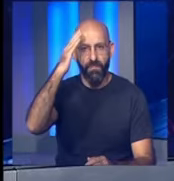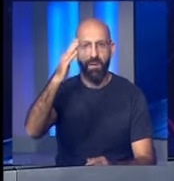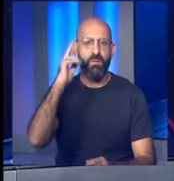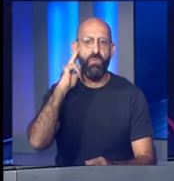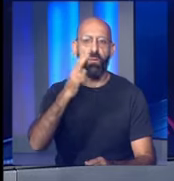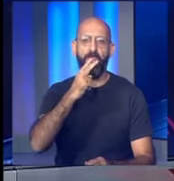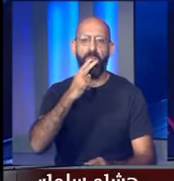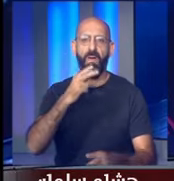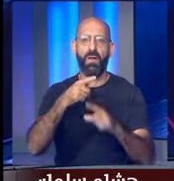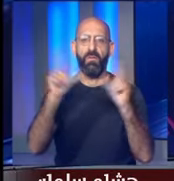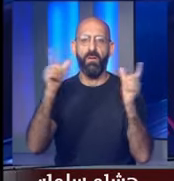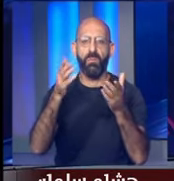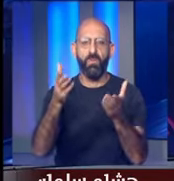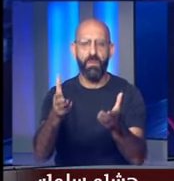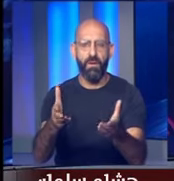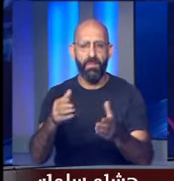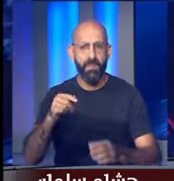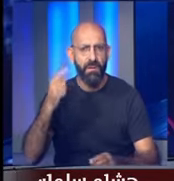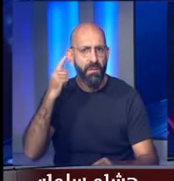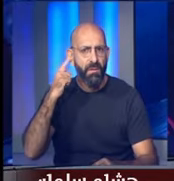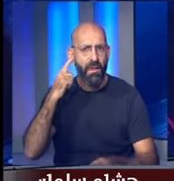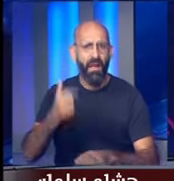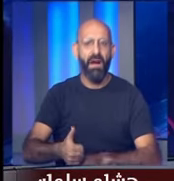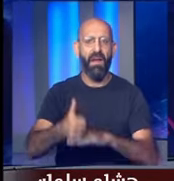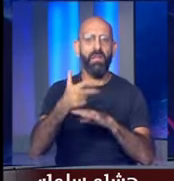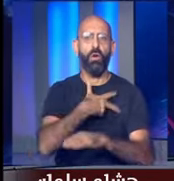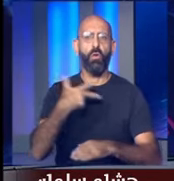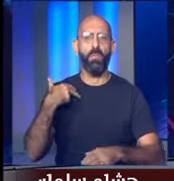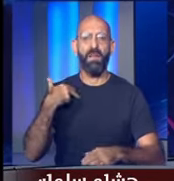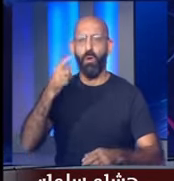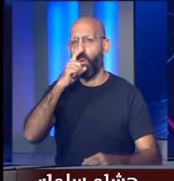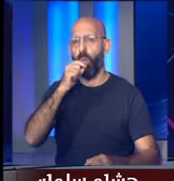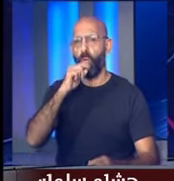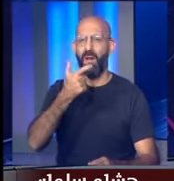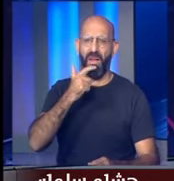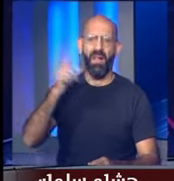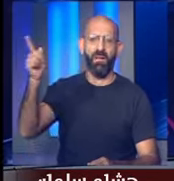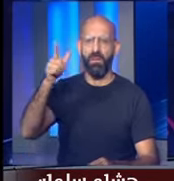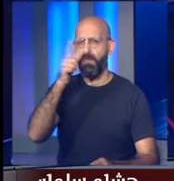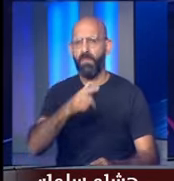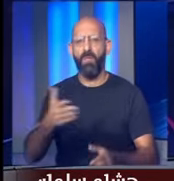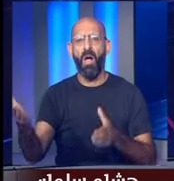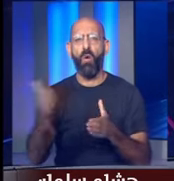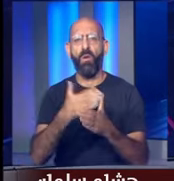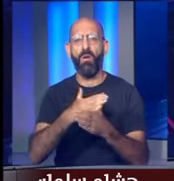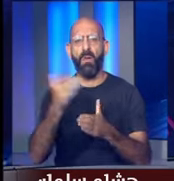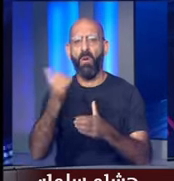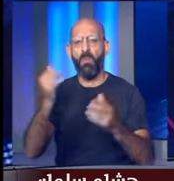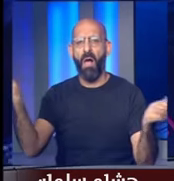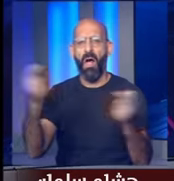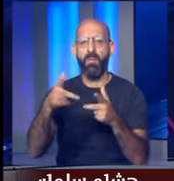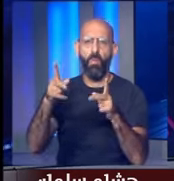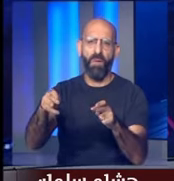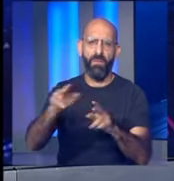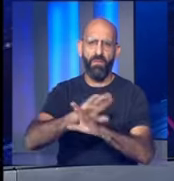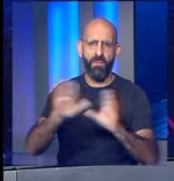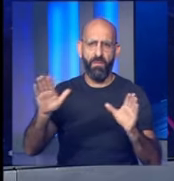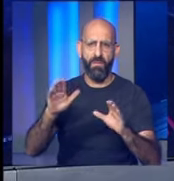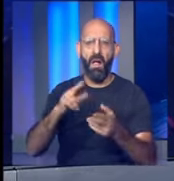أسعد الله مساءكم مشاهدينا الكرام، أهلا بكم. ميقات في لقاءاته بلندن أولوية الوقف الفوري لإطلاق